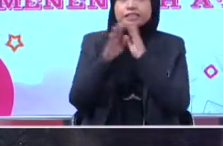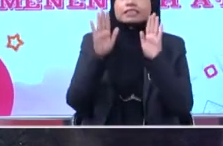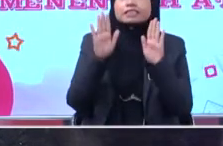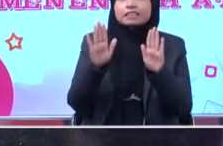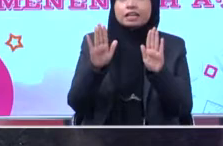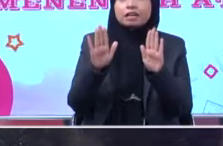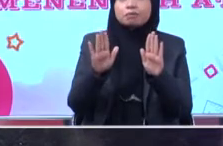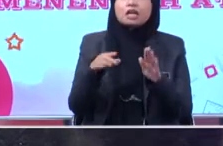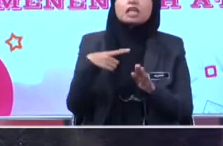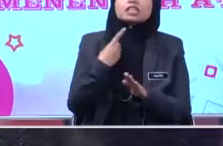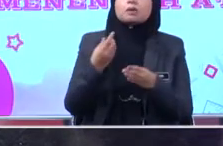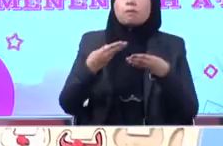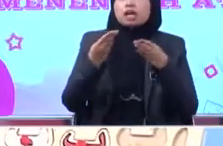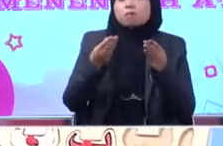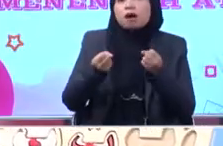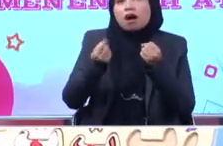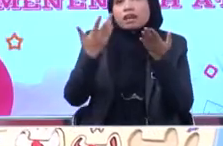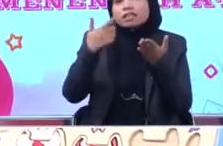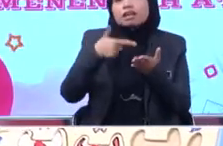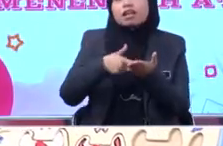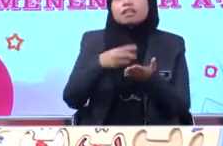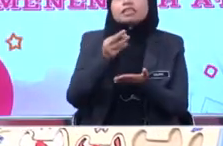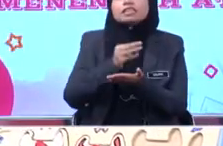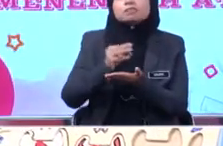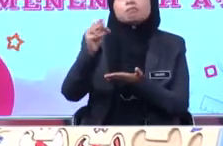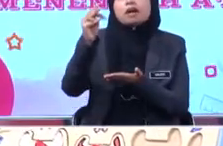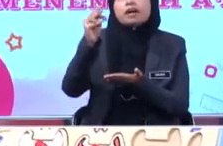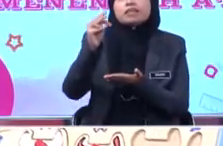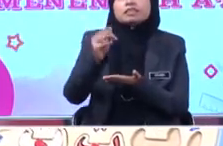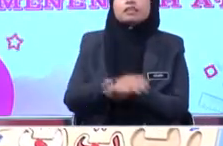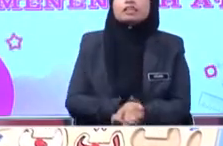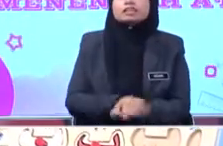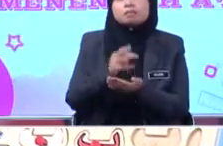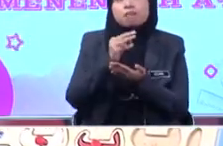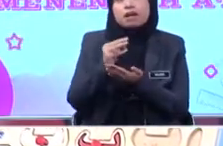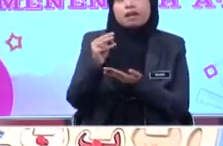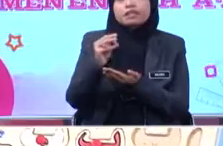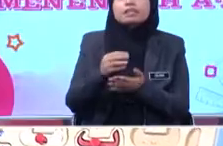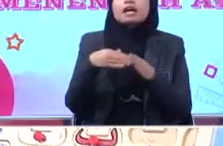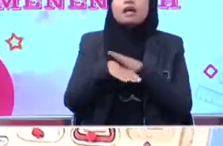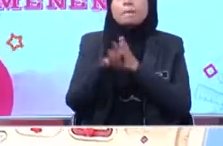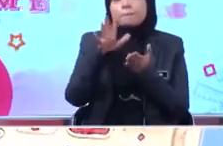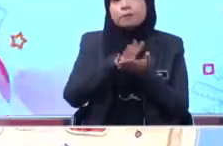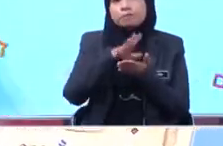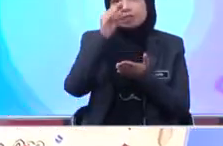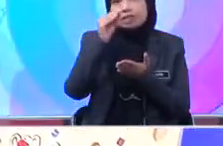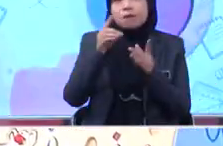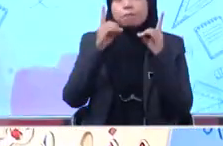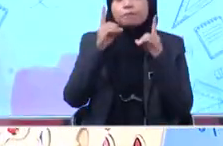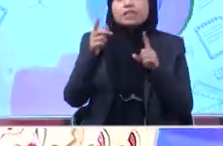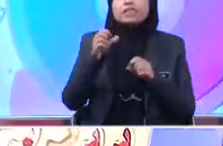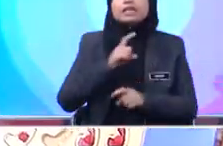tidak berlebih semangat lepas nih dengan banyak lagi itu bete akan kita lakukan dalam pembelajaran Pendidikan Islam